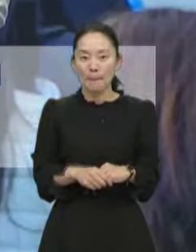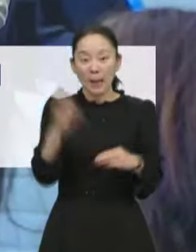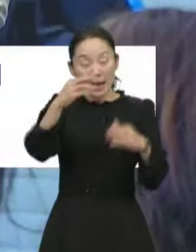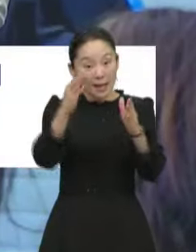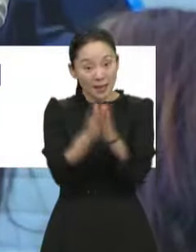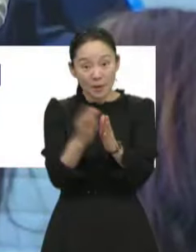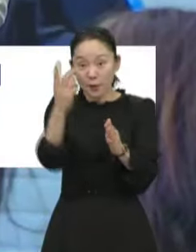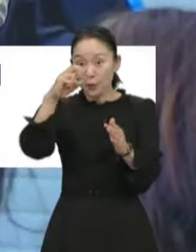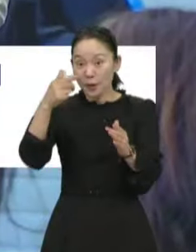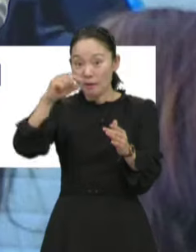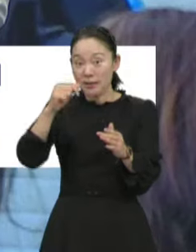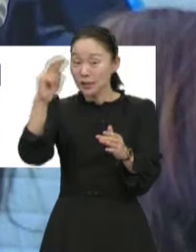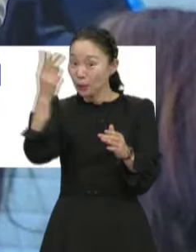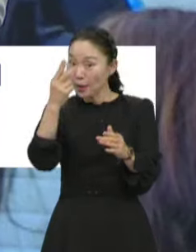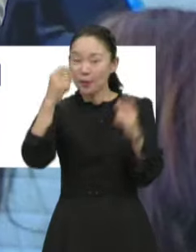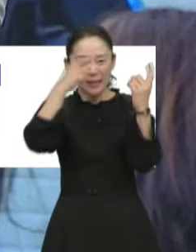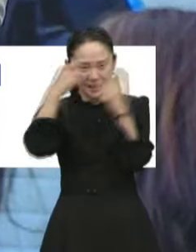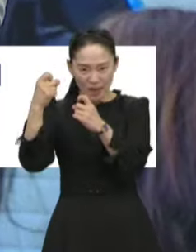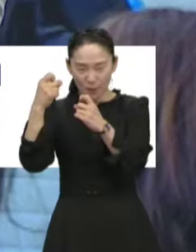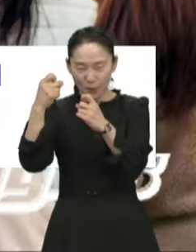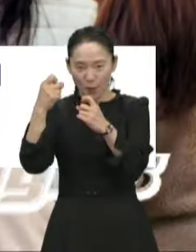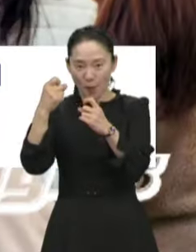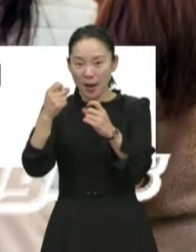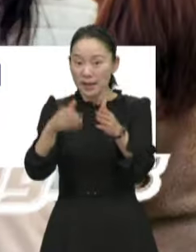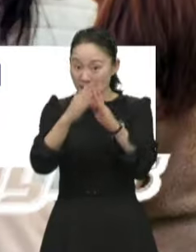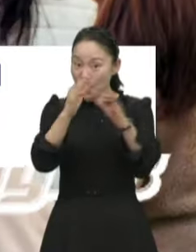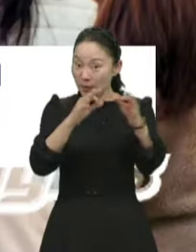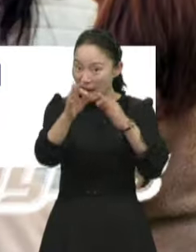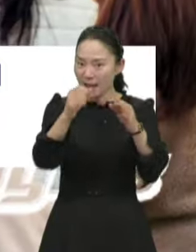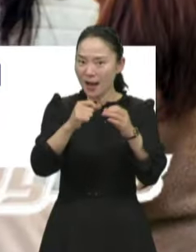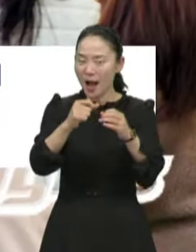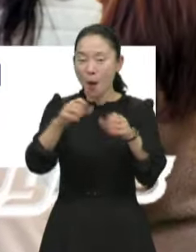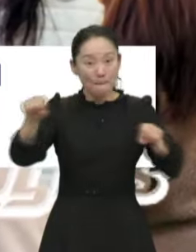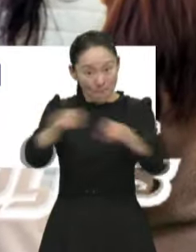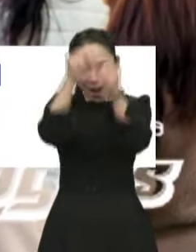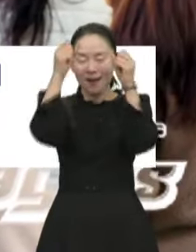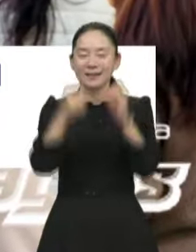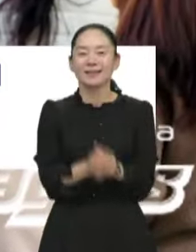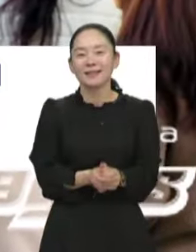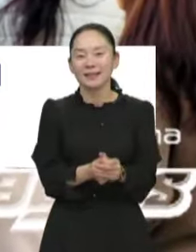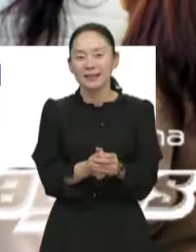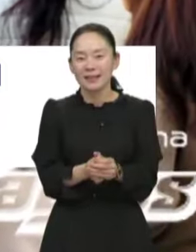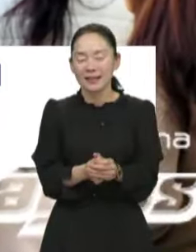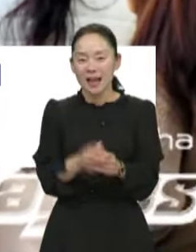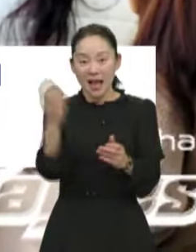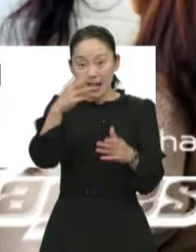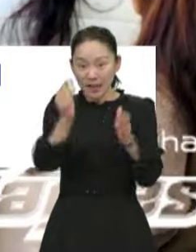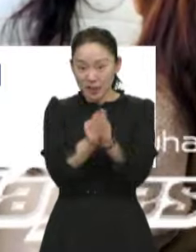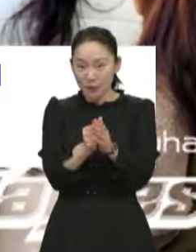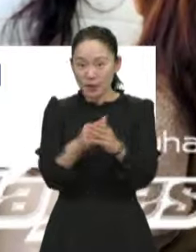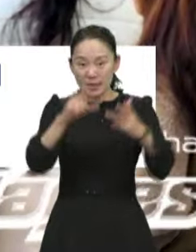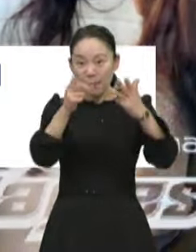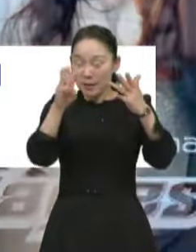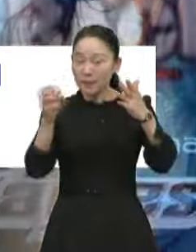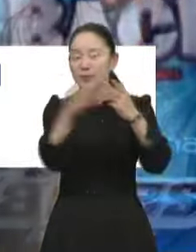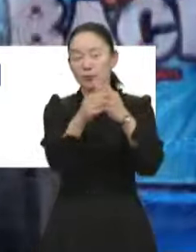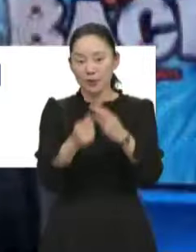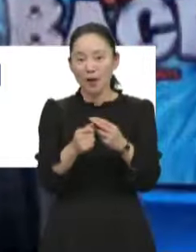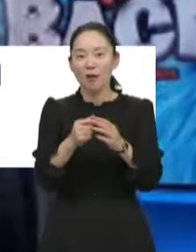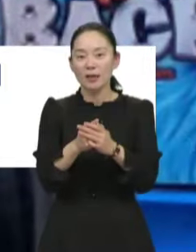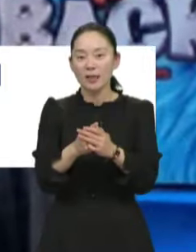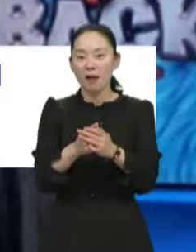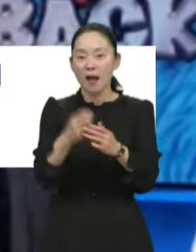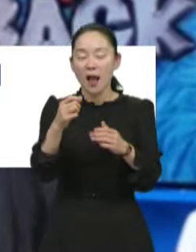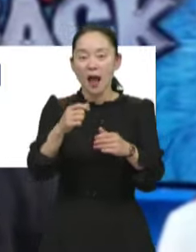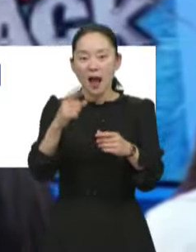한화이글스가 류현진 복귀를 기념해 선보인 팝업스토어가 인기몰이를 하고 있습니다. 한화는 지난달 30일부터 대전